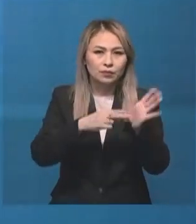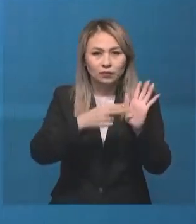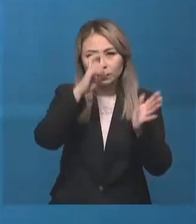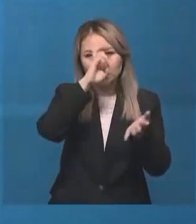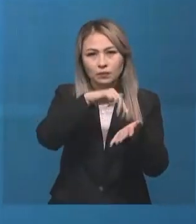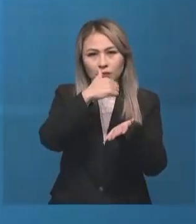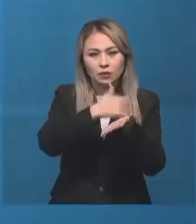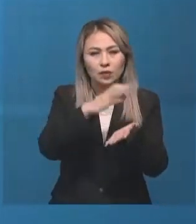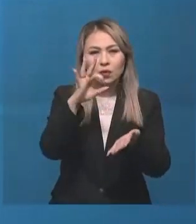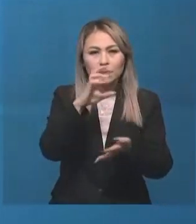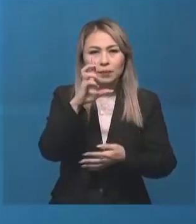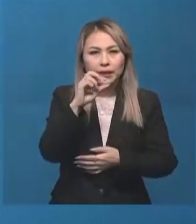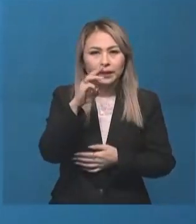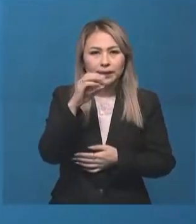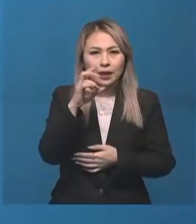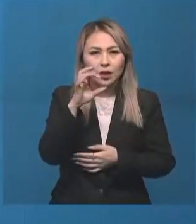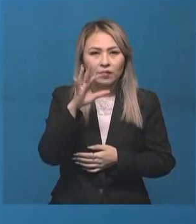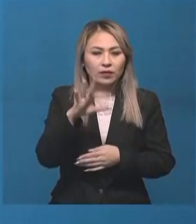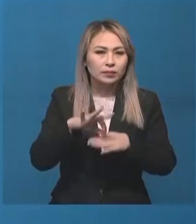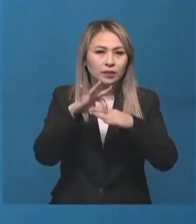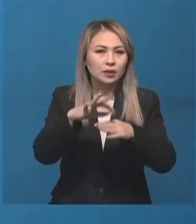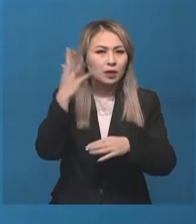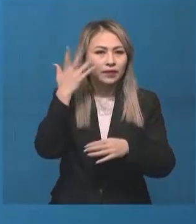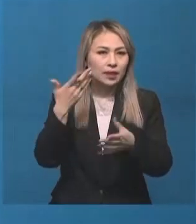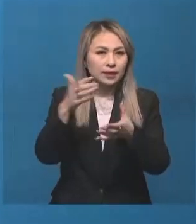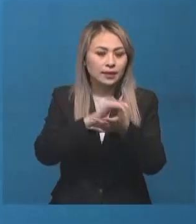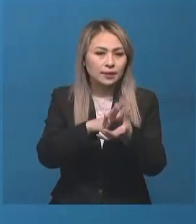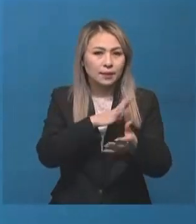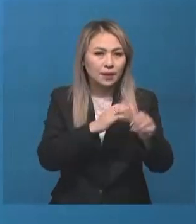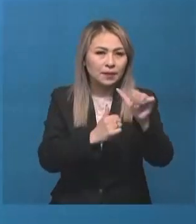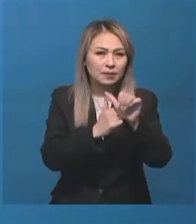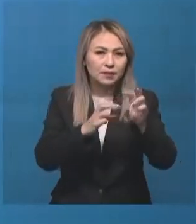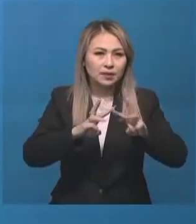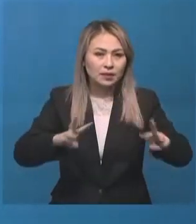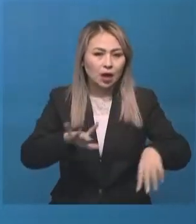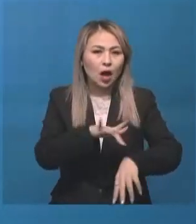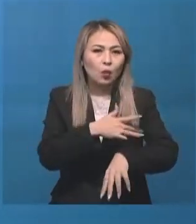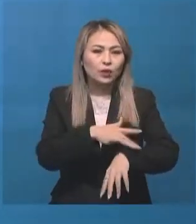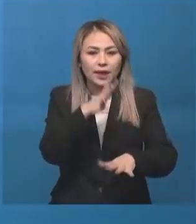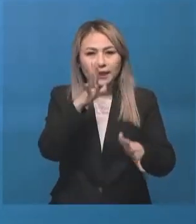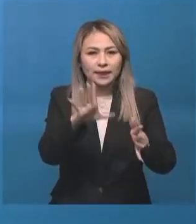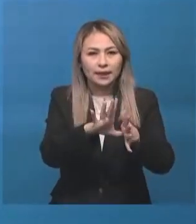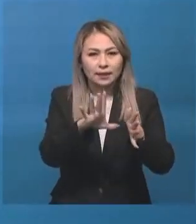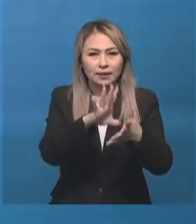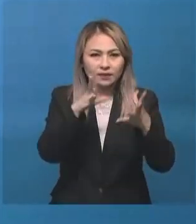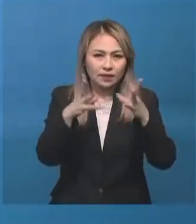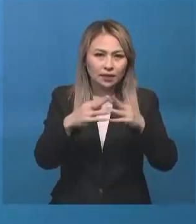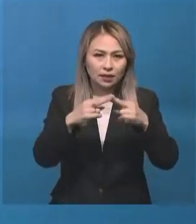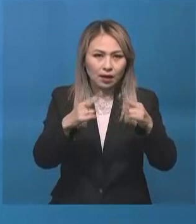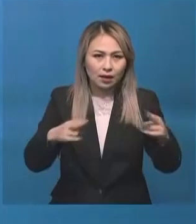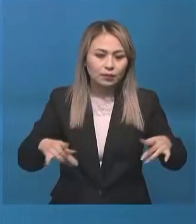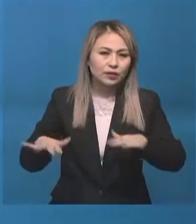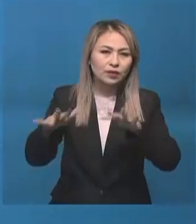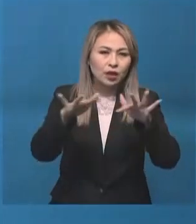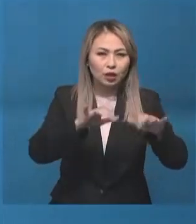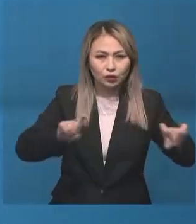үкімет басшысы Олжас Бектенов өңірге сапары барысында танысты. Премьер-министр коммуналдық энергетикалық секторындағы бірқатар нысандарды